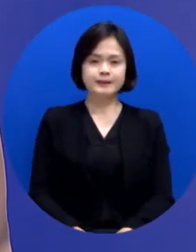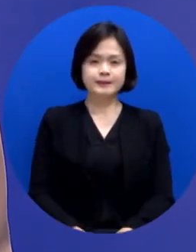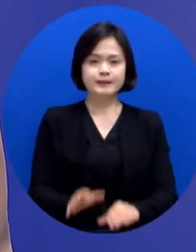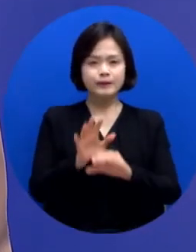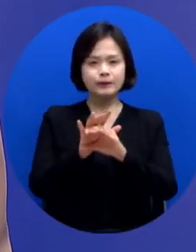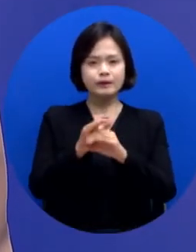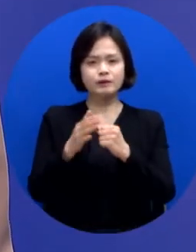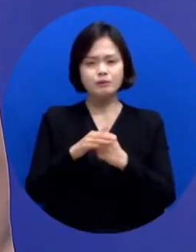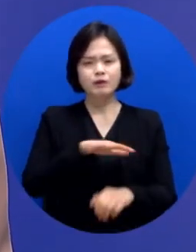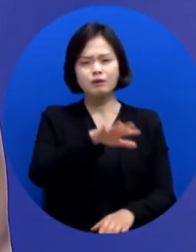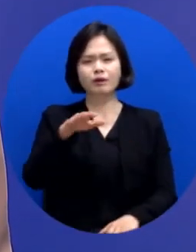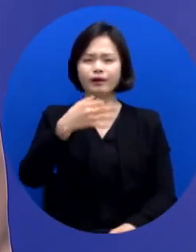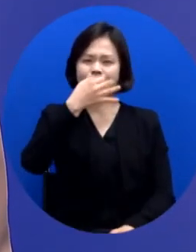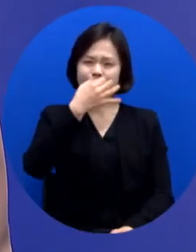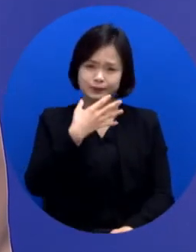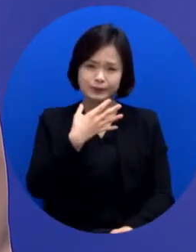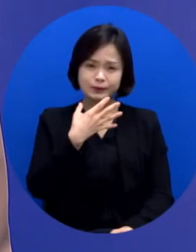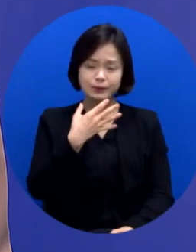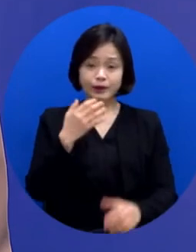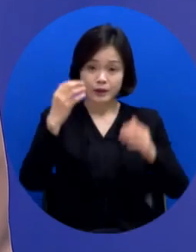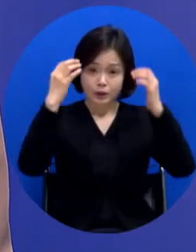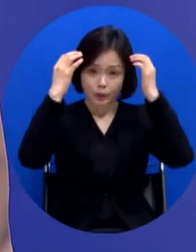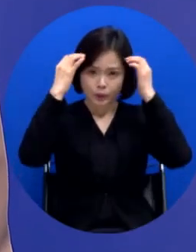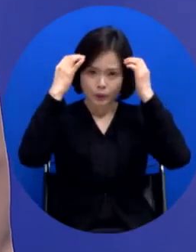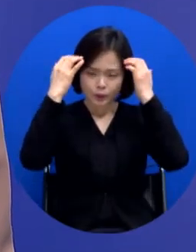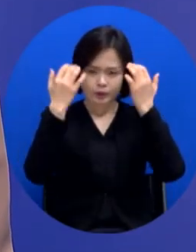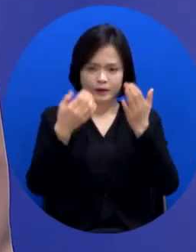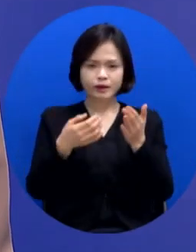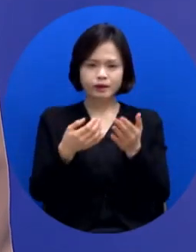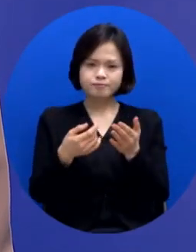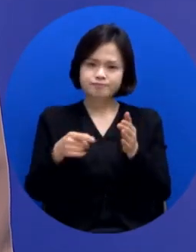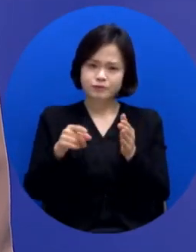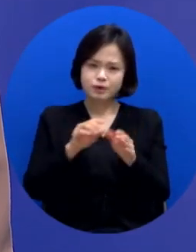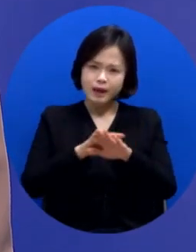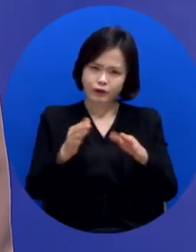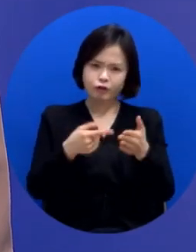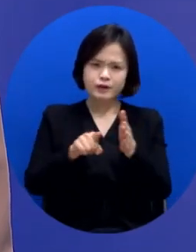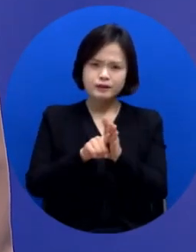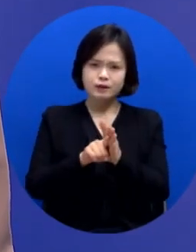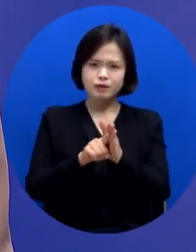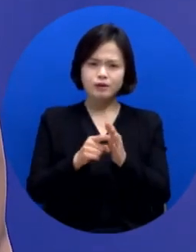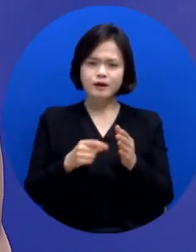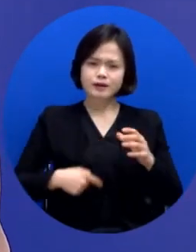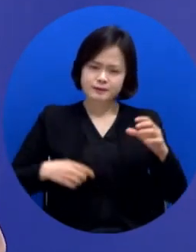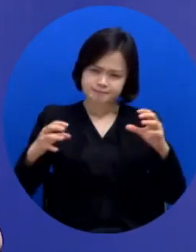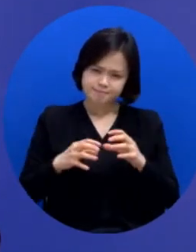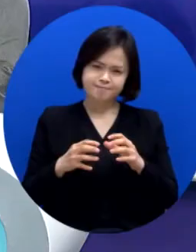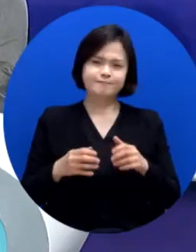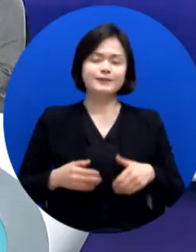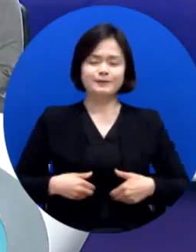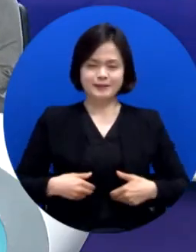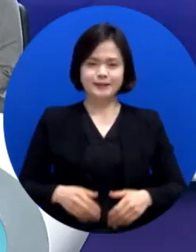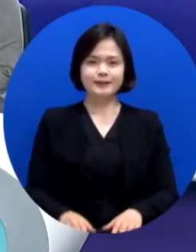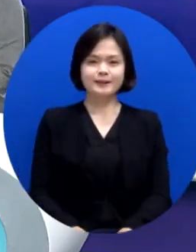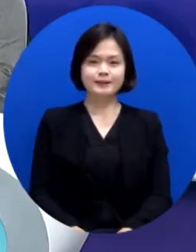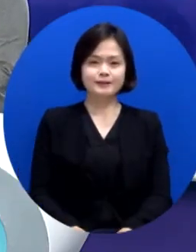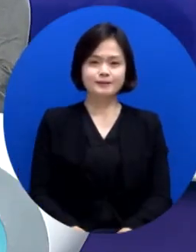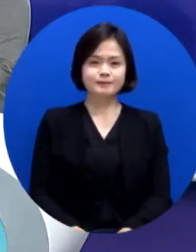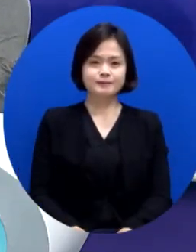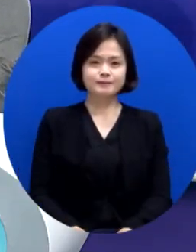시기입니다 고통을 나누고 함께 극복할 수 있도록 한국교회가 더 노력해야 할 것 같습니다 이언주 기자 잘 들었습니다